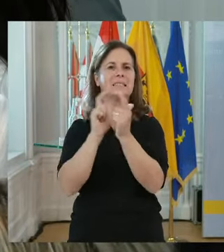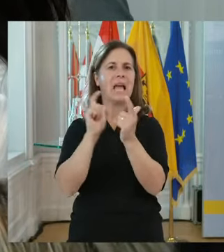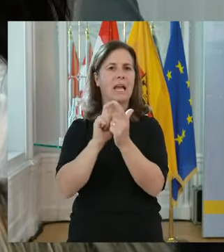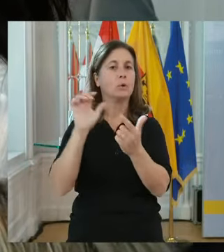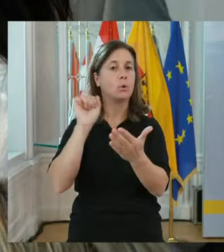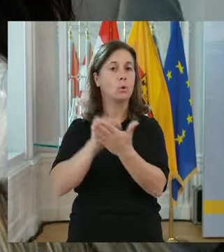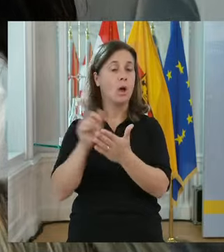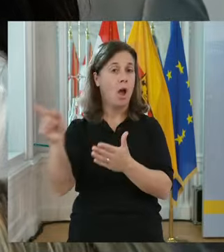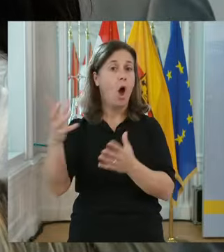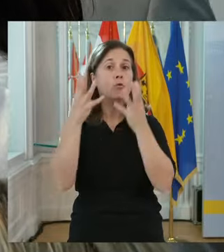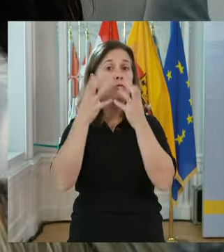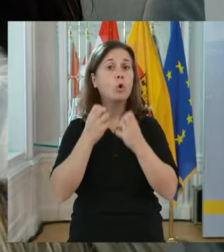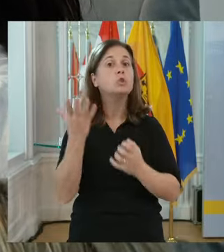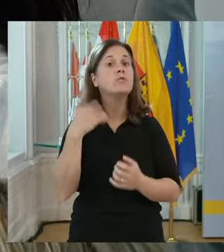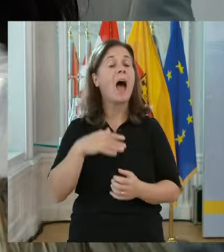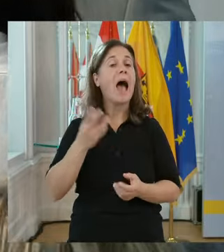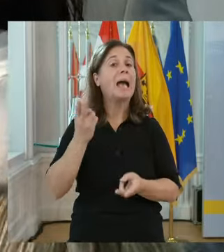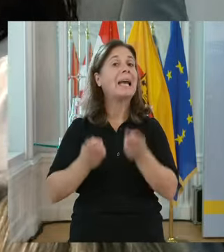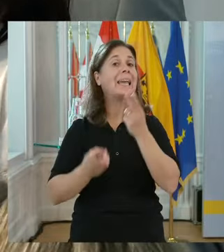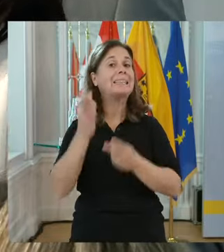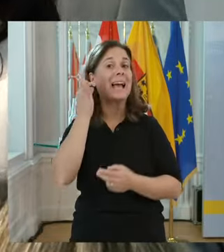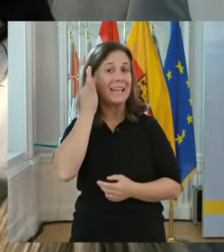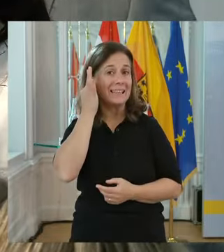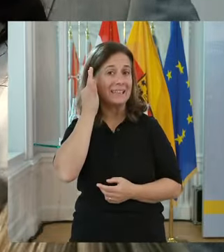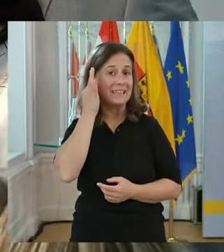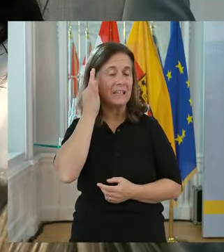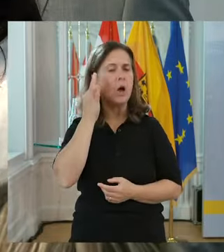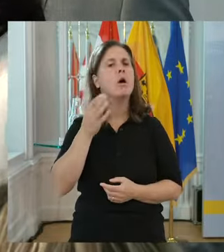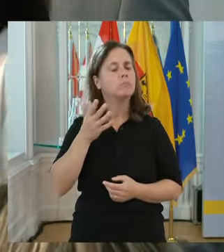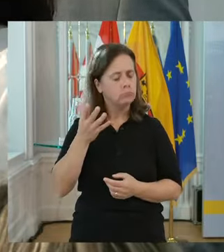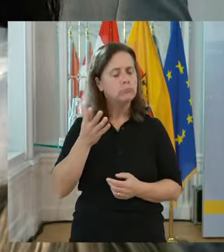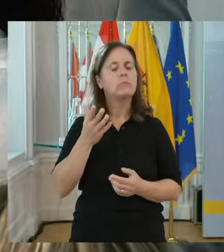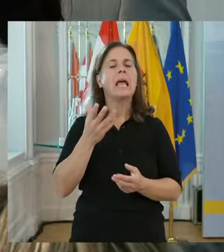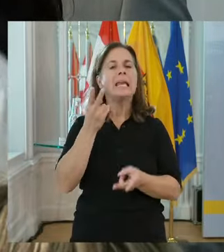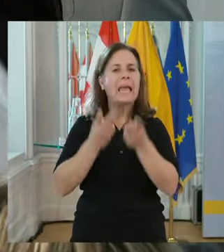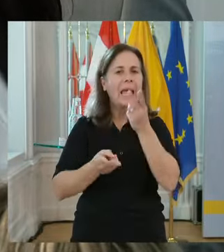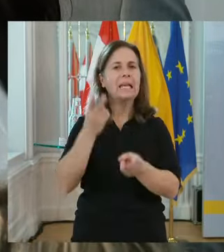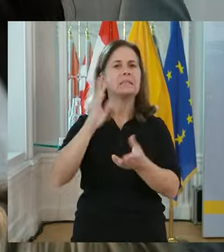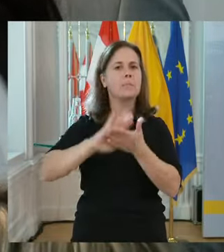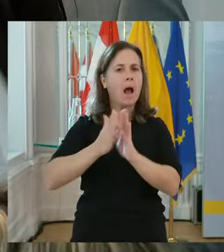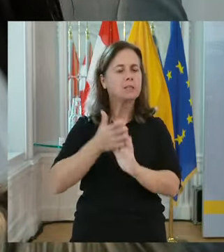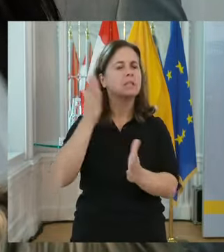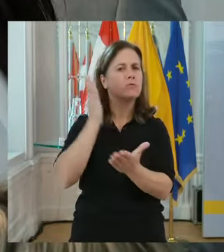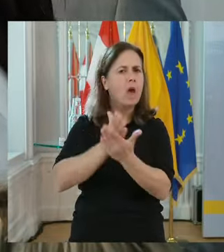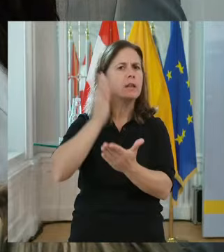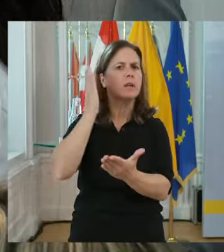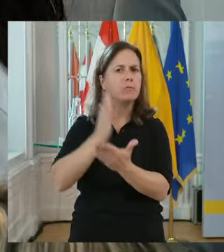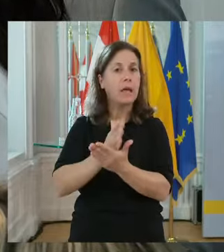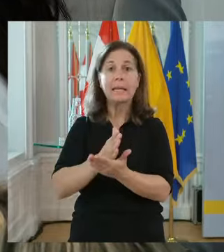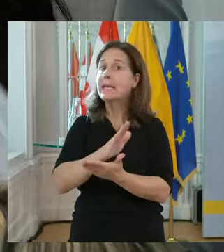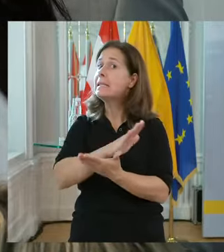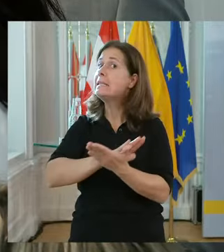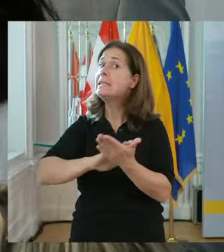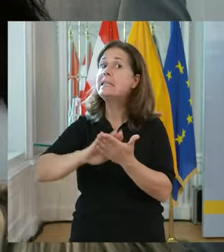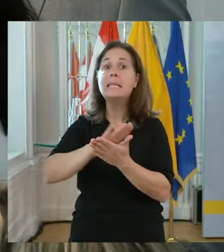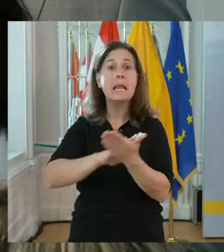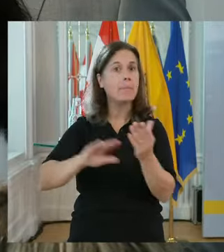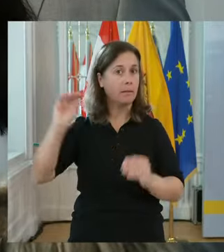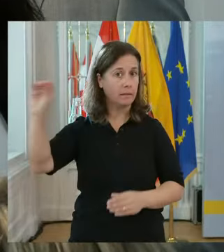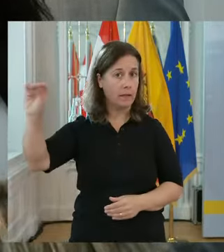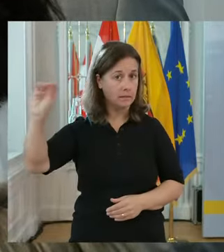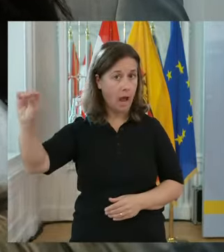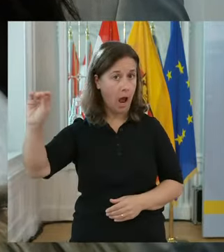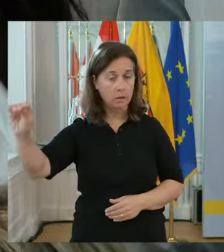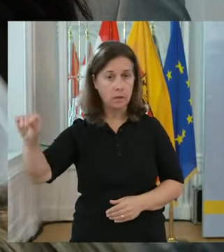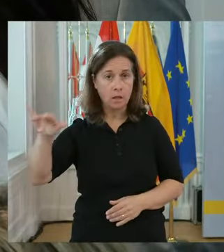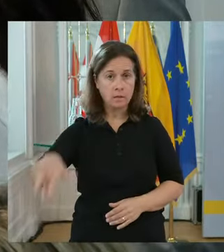zu werden. Sie absolvierte die Gerichtspraxis und niemand hat ihr irgendwie gesagt, dass